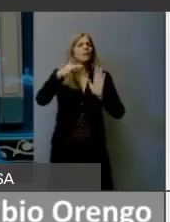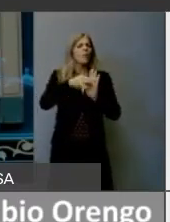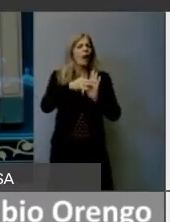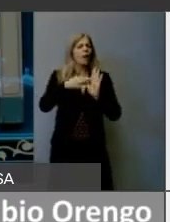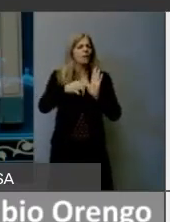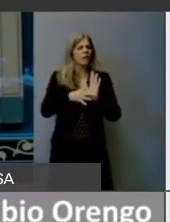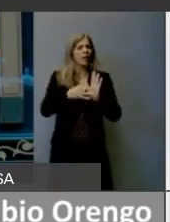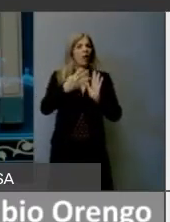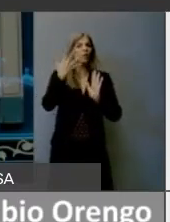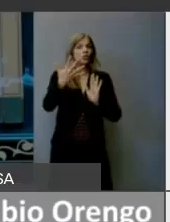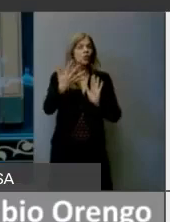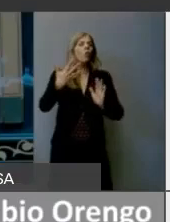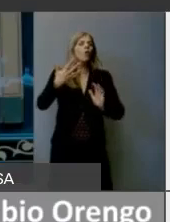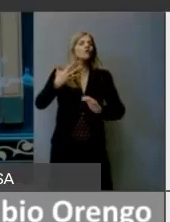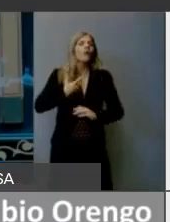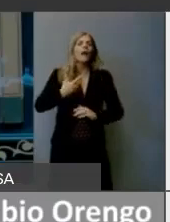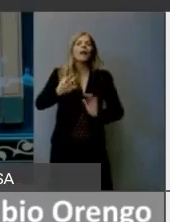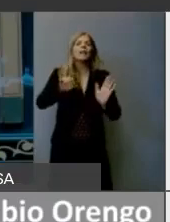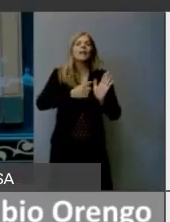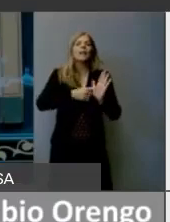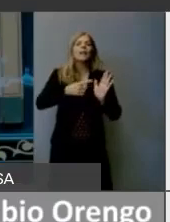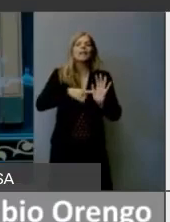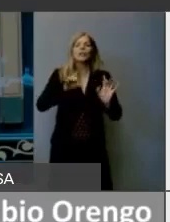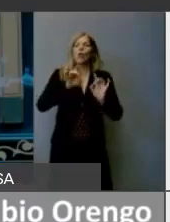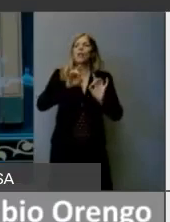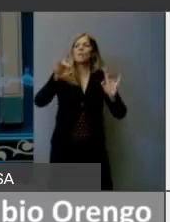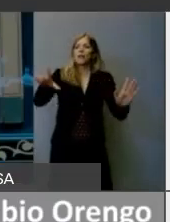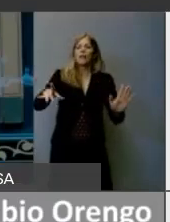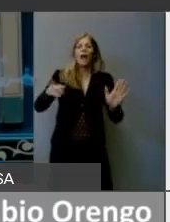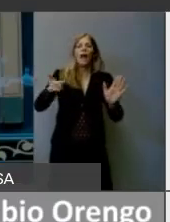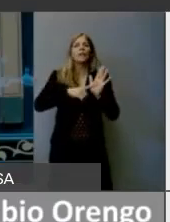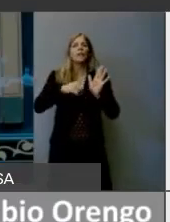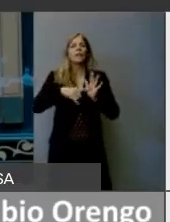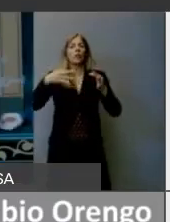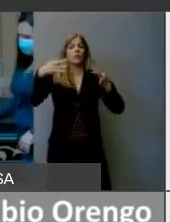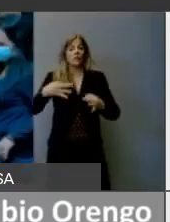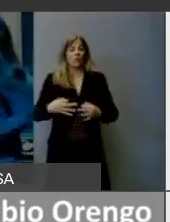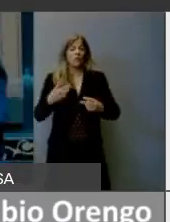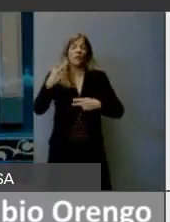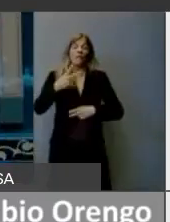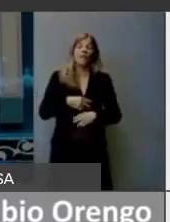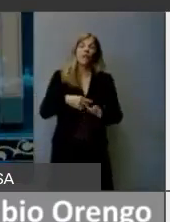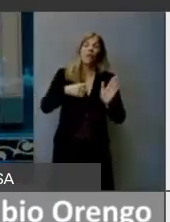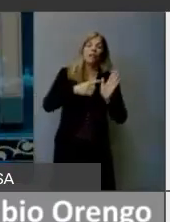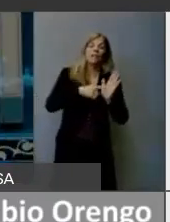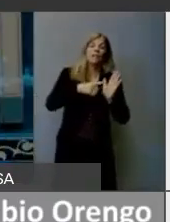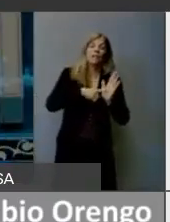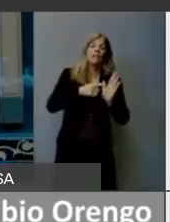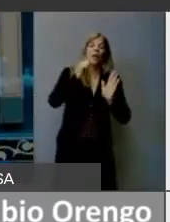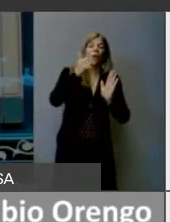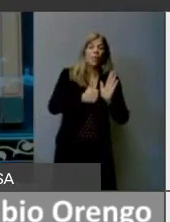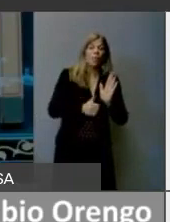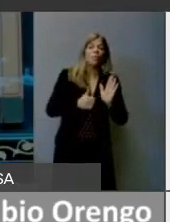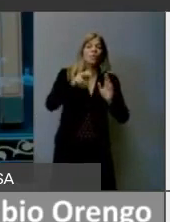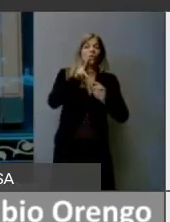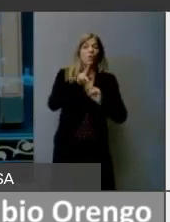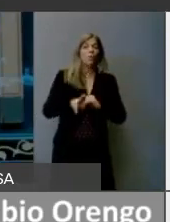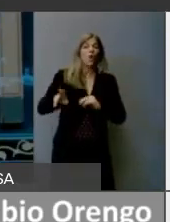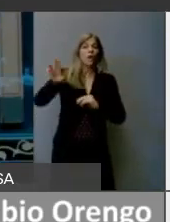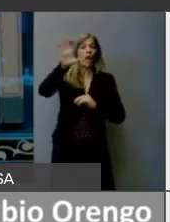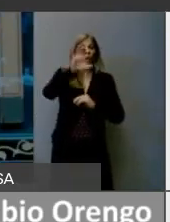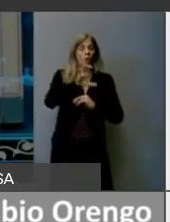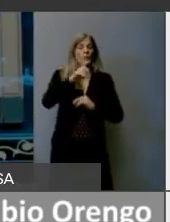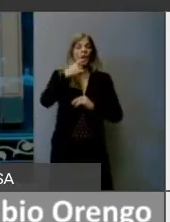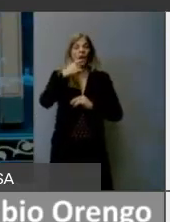il diritto alla libertà e alla sicurezza. Considerato altresì che l'articolo 11 della Carta dei diritti fondamentali dell'Unione Europea esprime con